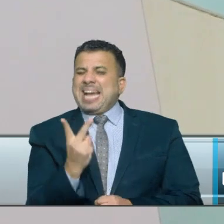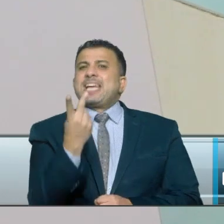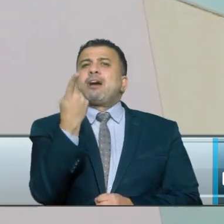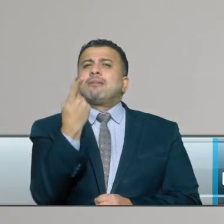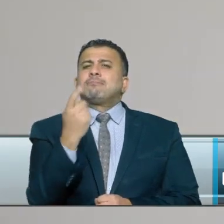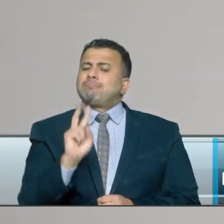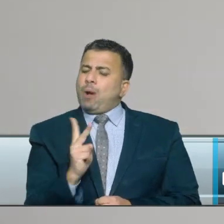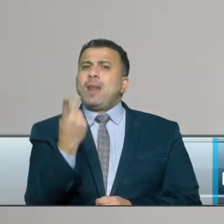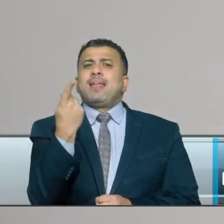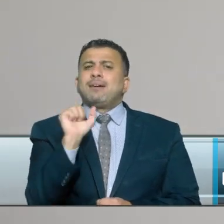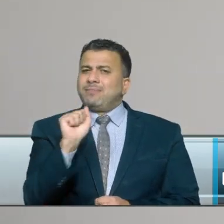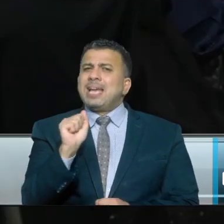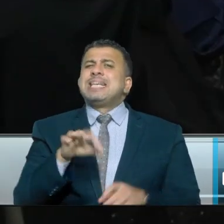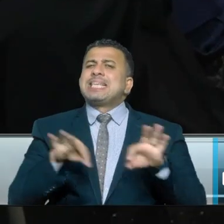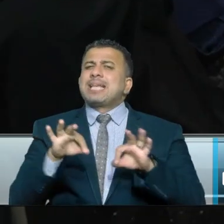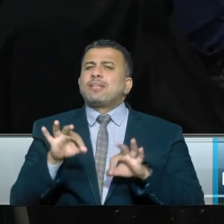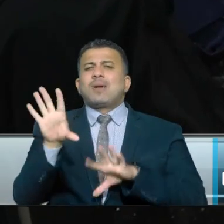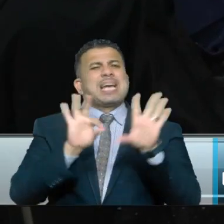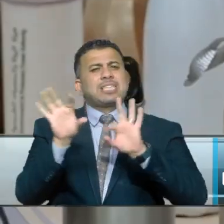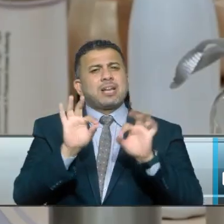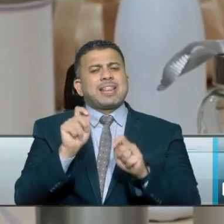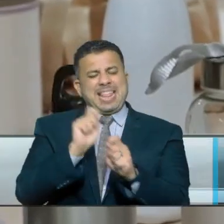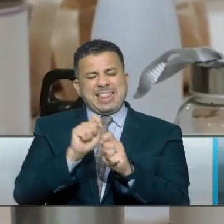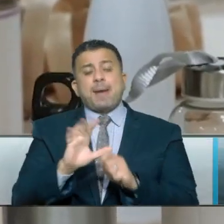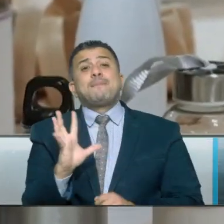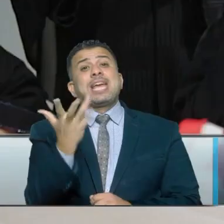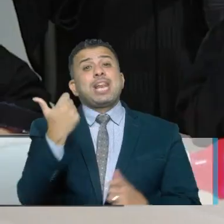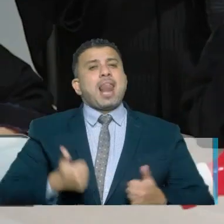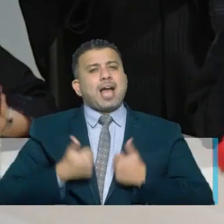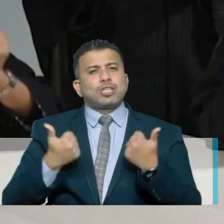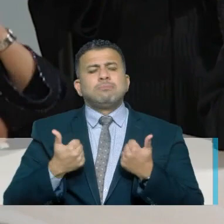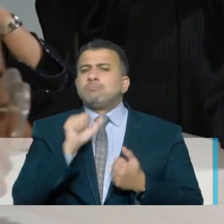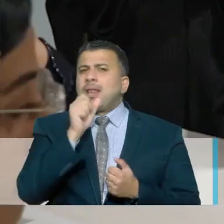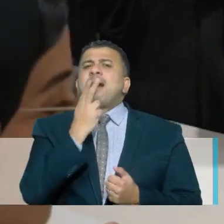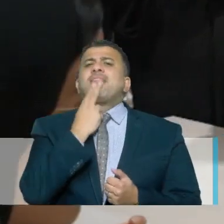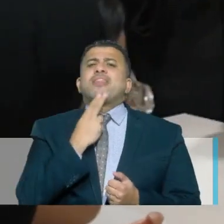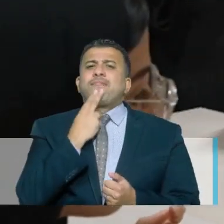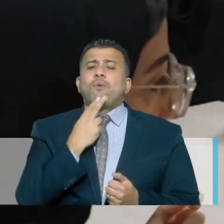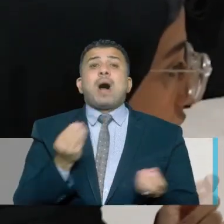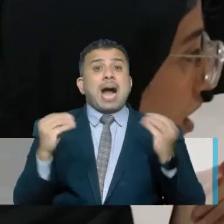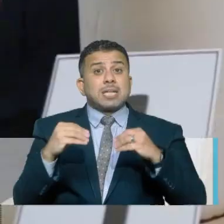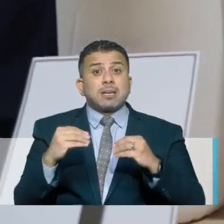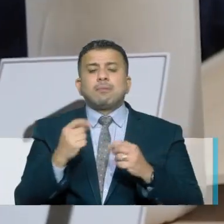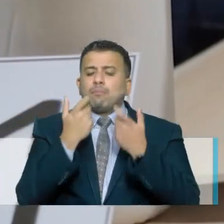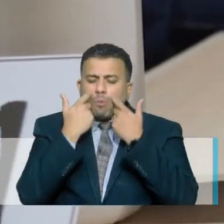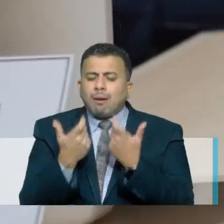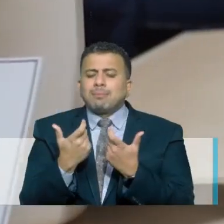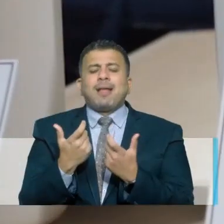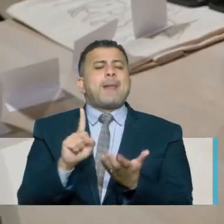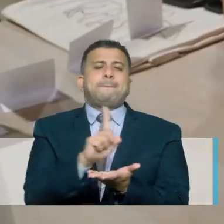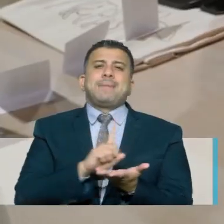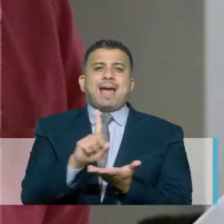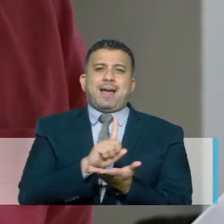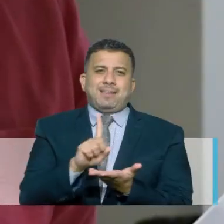احداث تغييرات تحويليه في السياسات والاختيارات لتمكين العيش بصوره انظف واكثر مراعاه